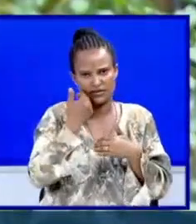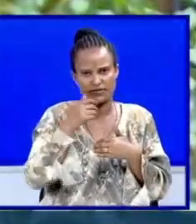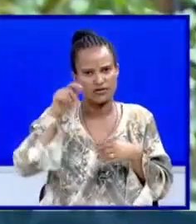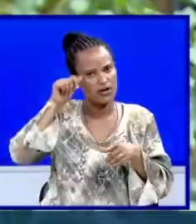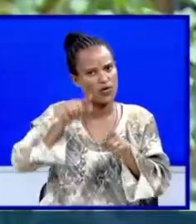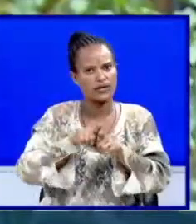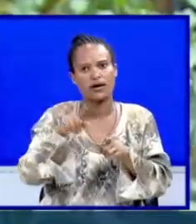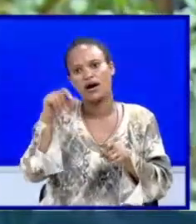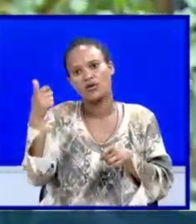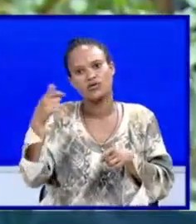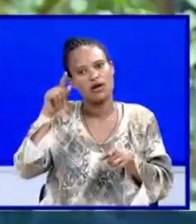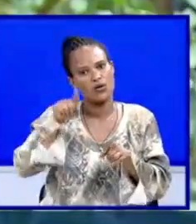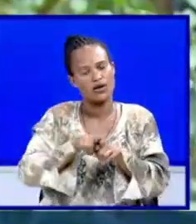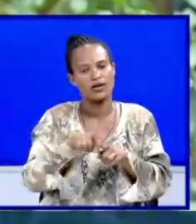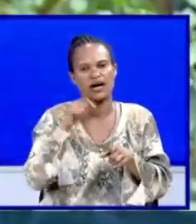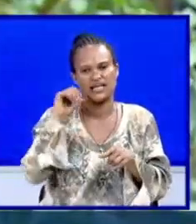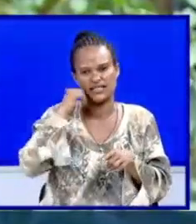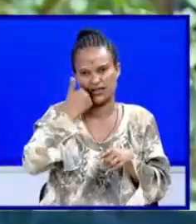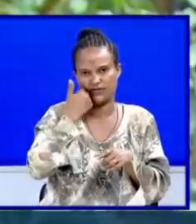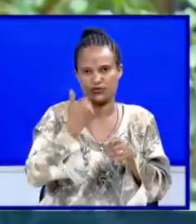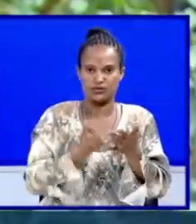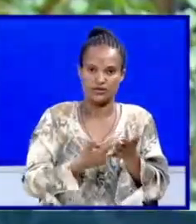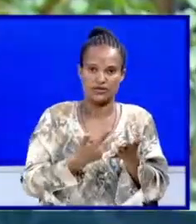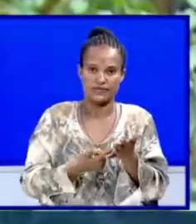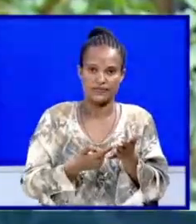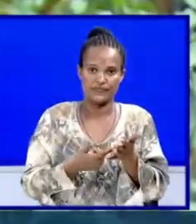ይኹን ካልኦት ኣሕዋትና እውን ከይተሰከፉን እዚ ሓበሬታ እዚ